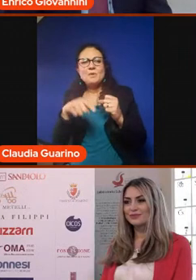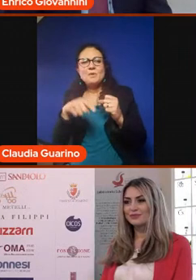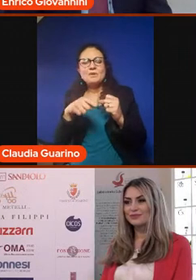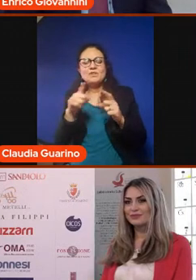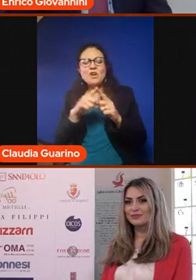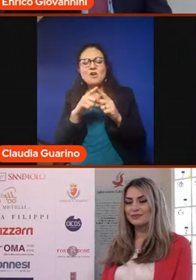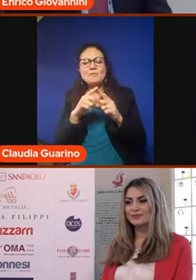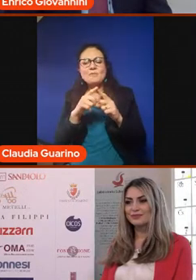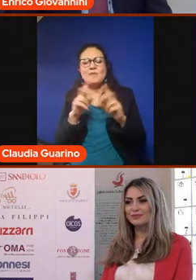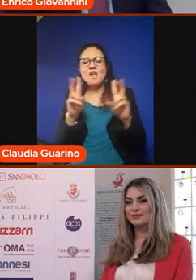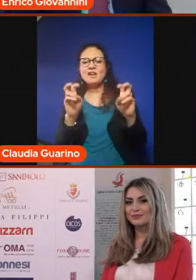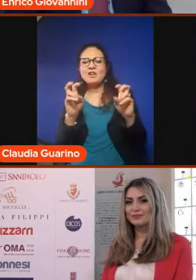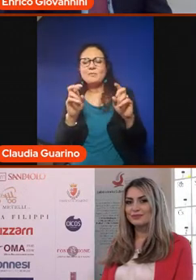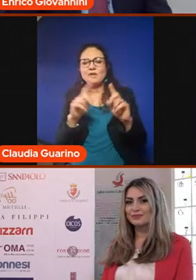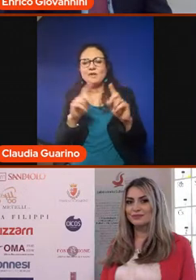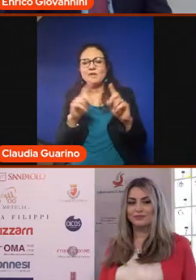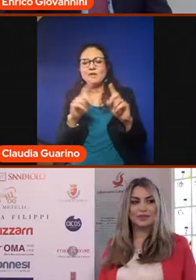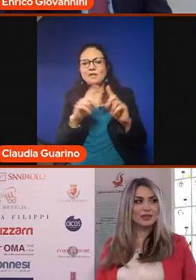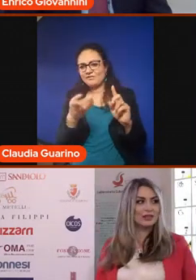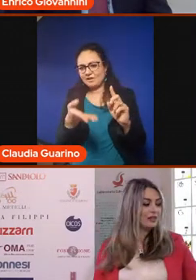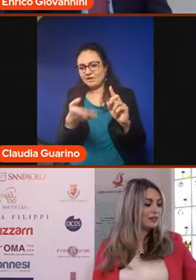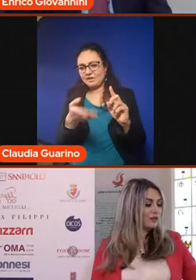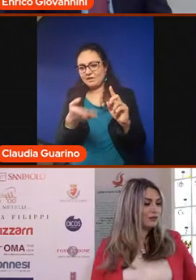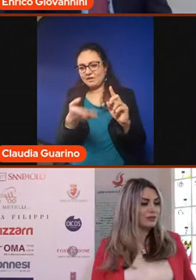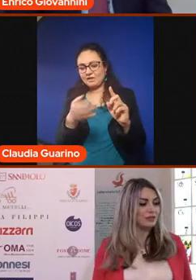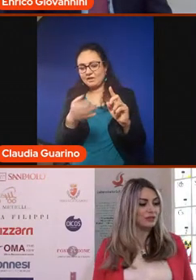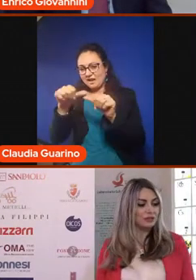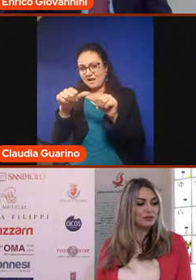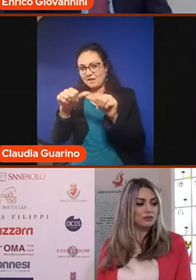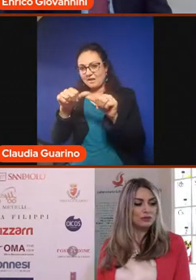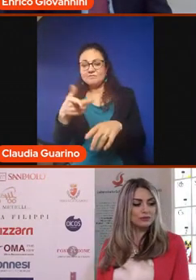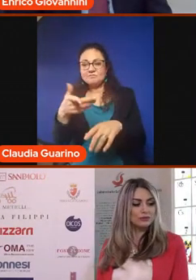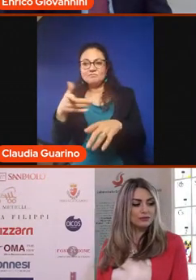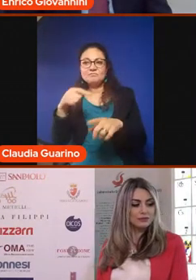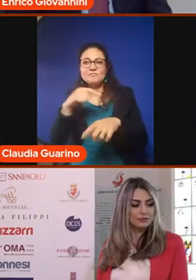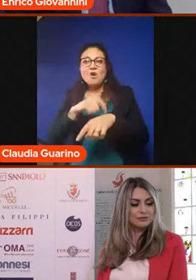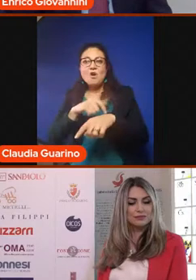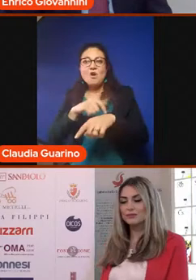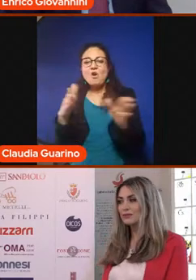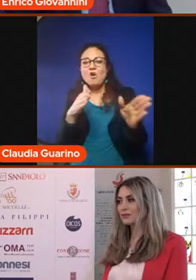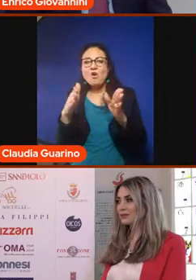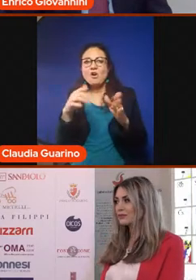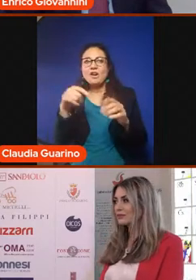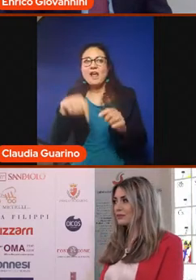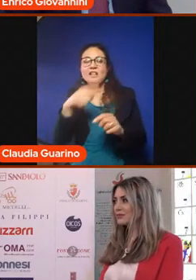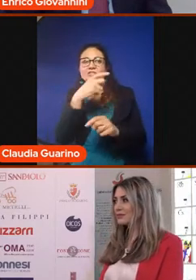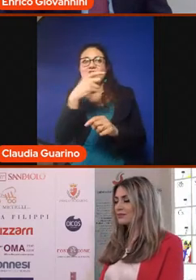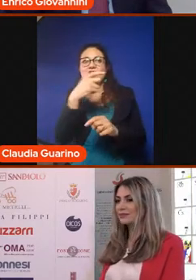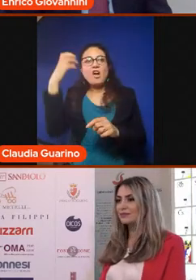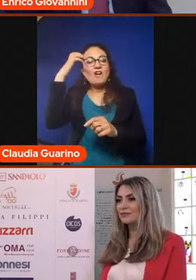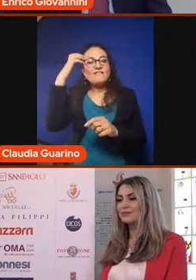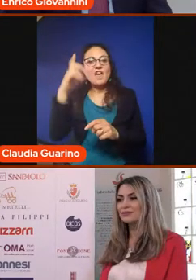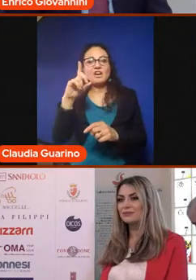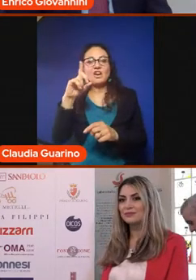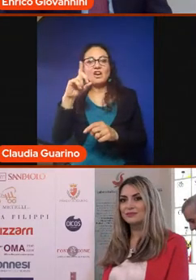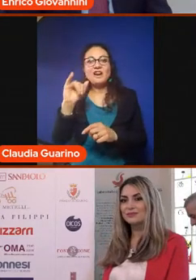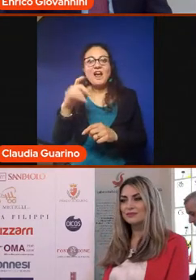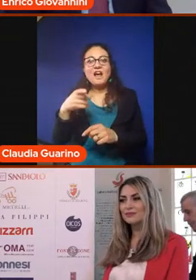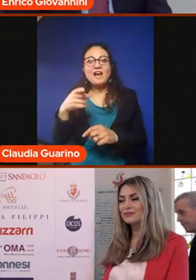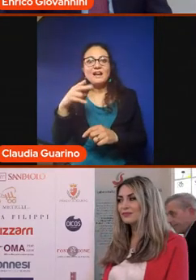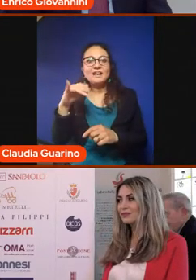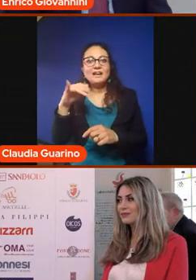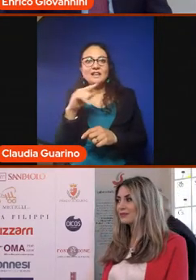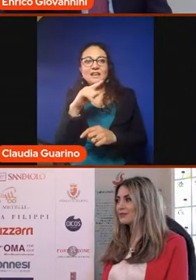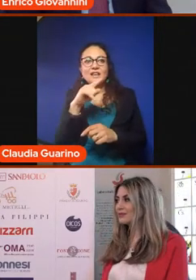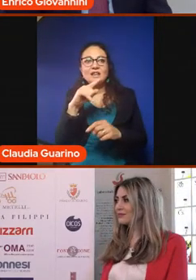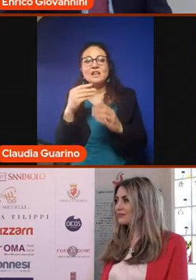succedendo in queste ore. Sono le ore in cui il governo Draghi sta presentando il PNRR. Io